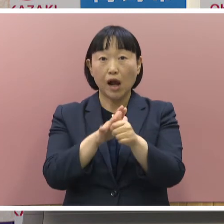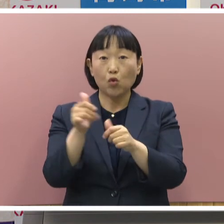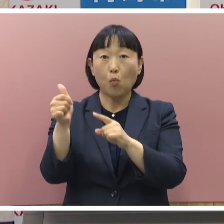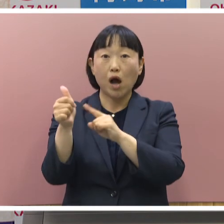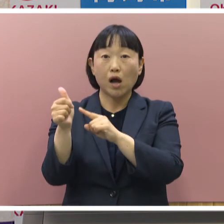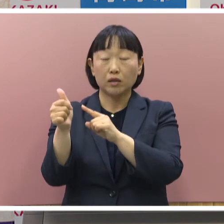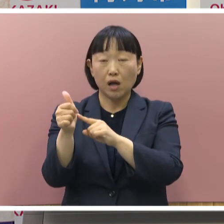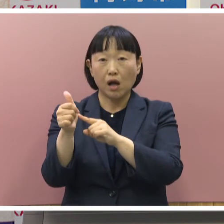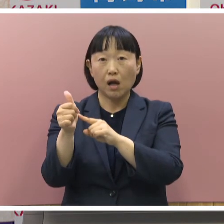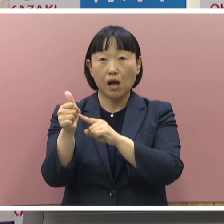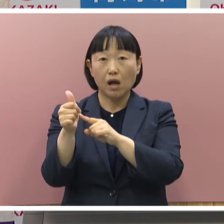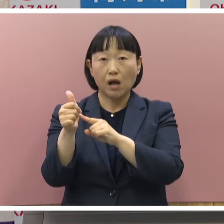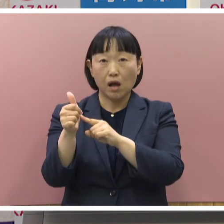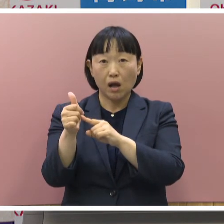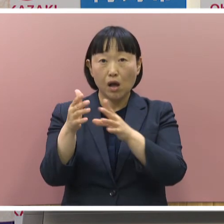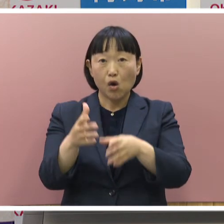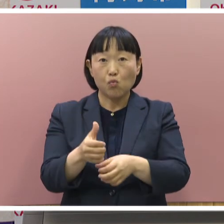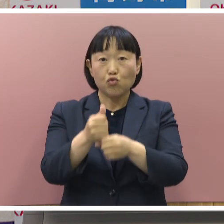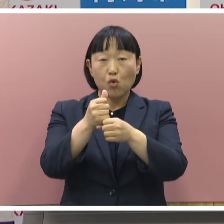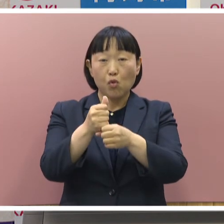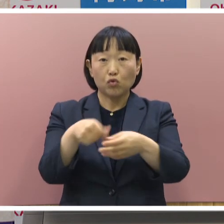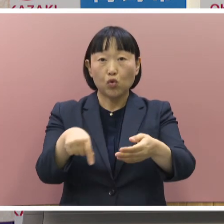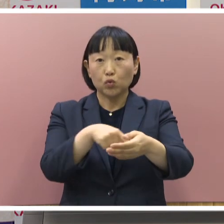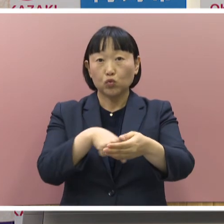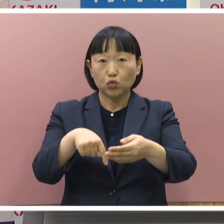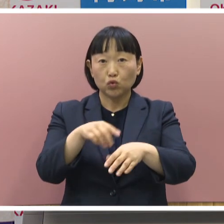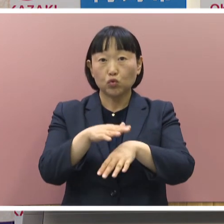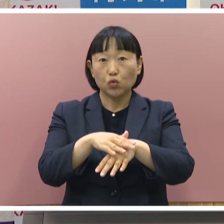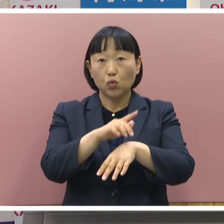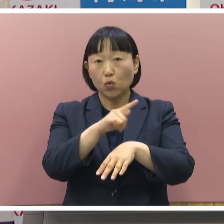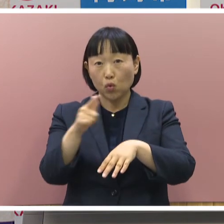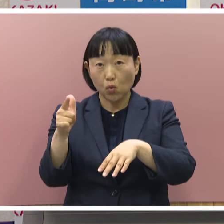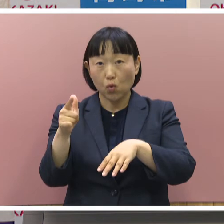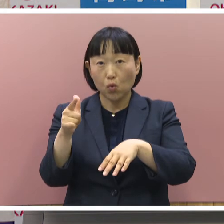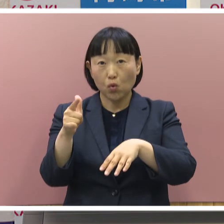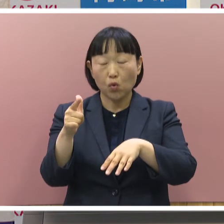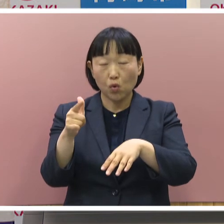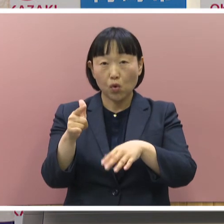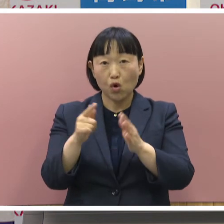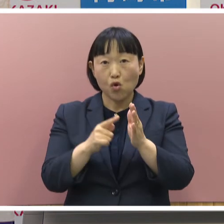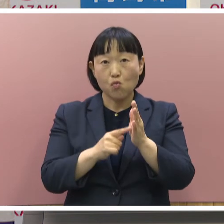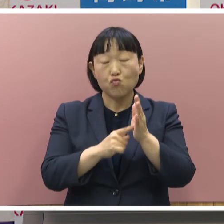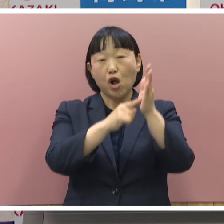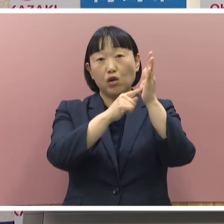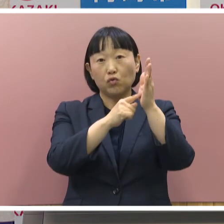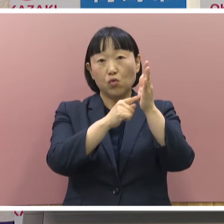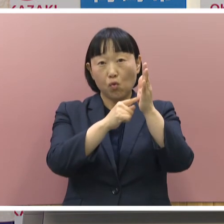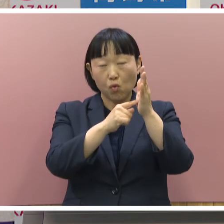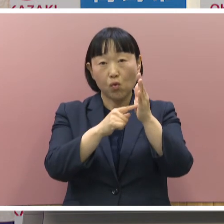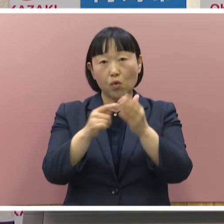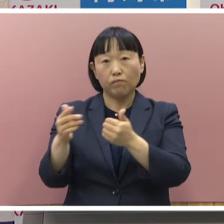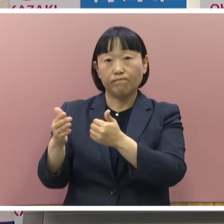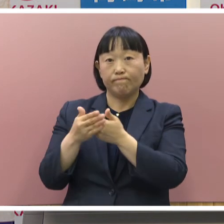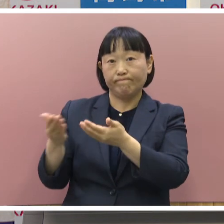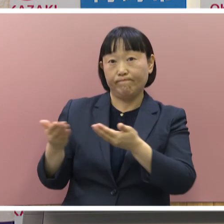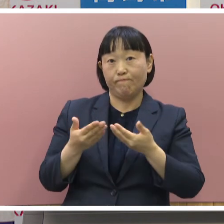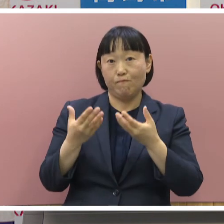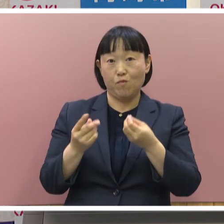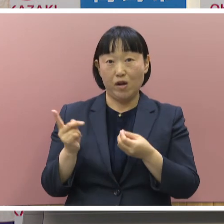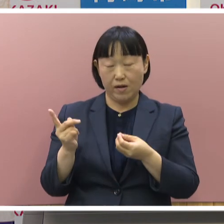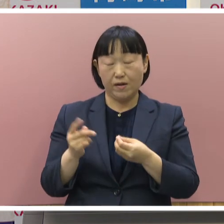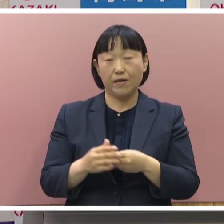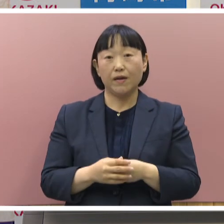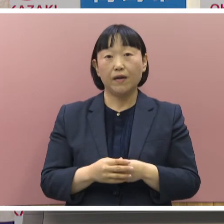バイザーとしてシティプロモーションツールとした地域ブランドを活用したデザイン戦略について助言をいただき